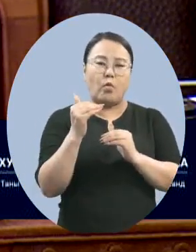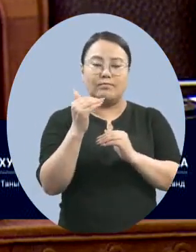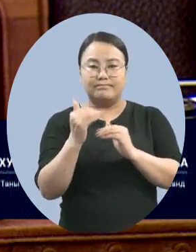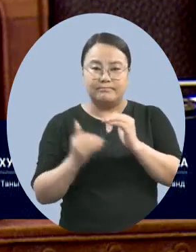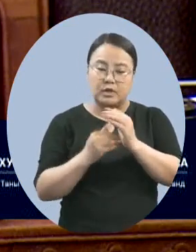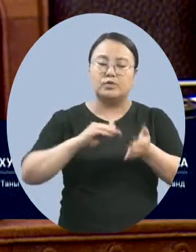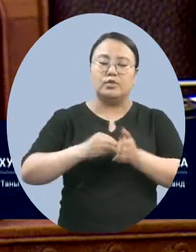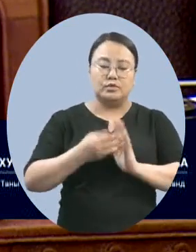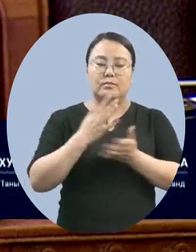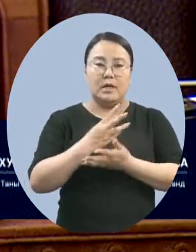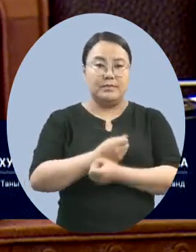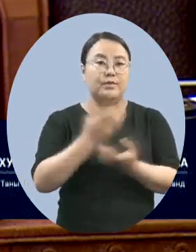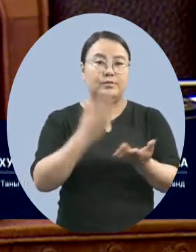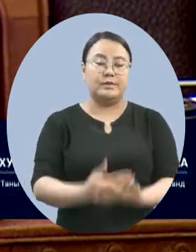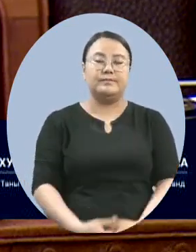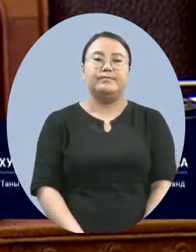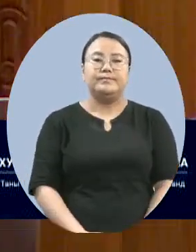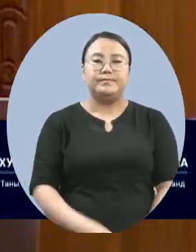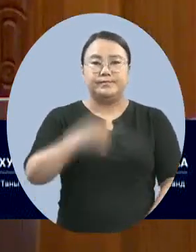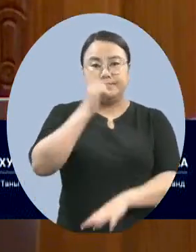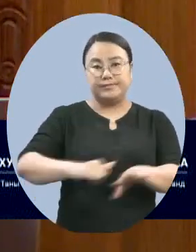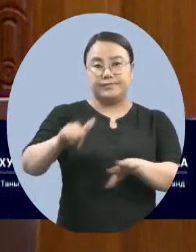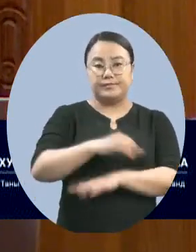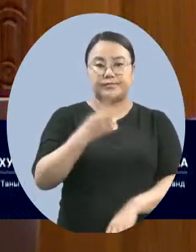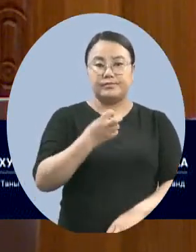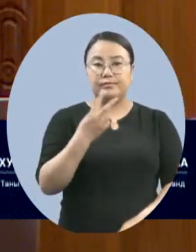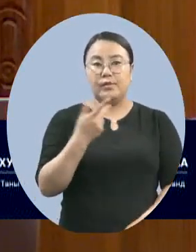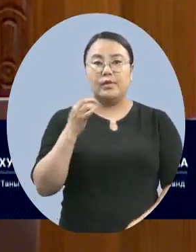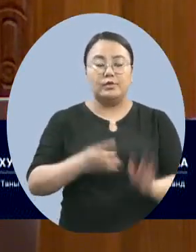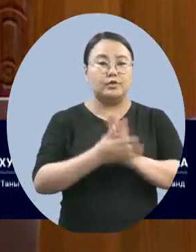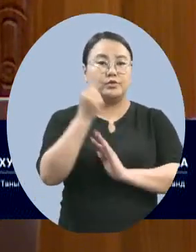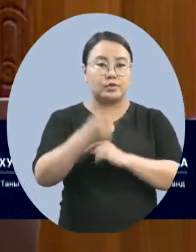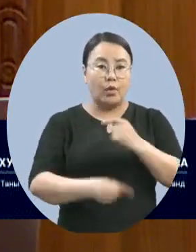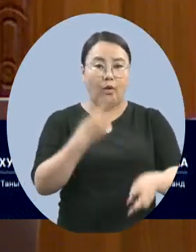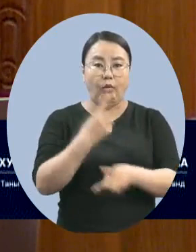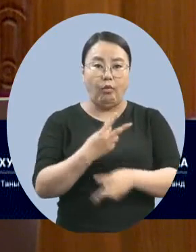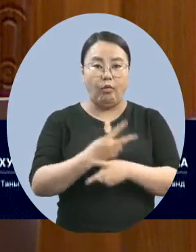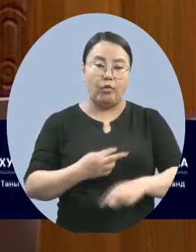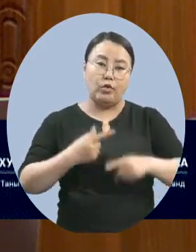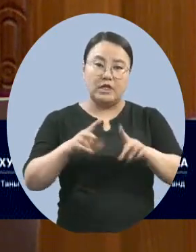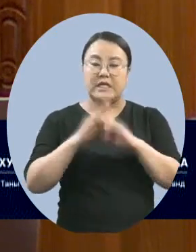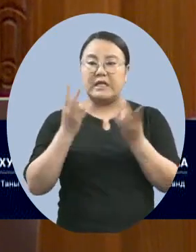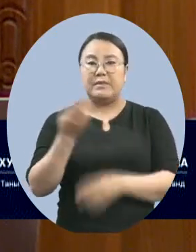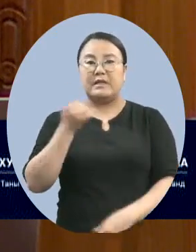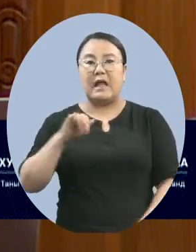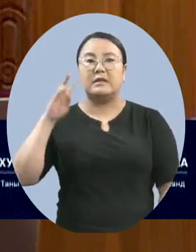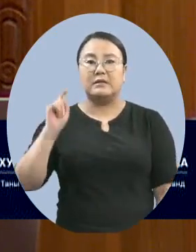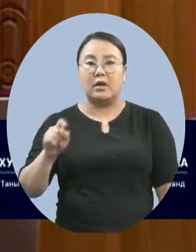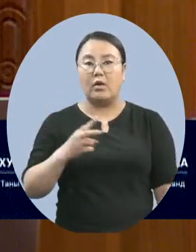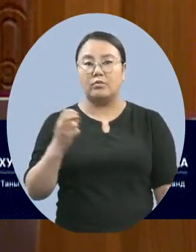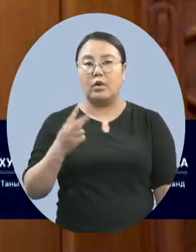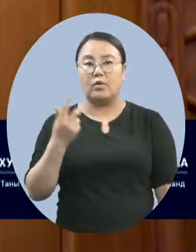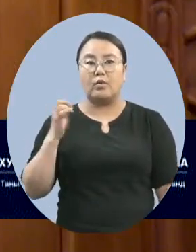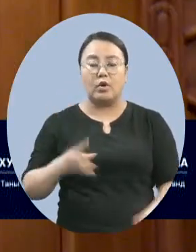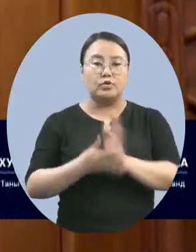байхаар төлөвлөсөн гэж тэмцүүлсэн. Монгол улсын 2023 оны төсвийн тухай хуульд өөрчлөлт оруулах тухай, нийгмийн даатгалын сангийн